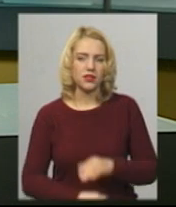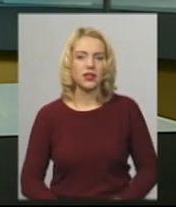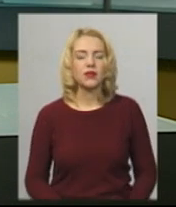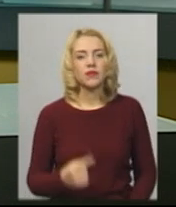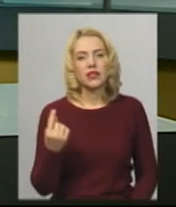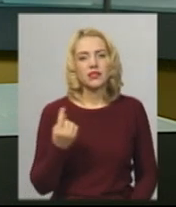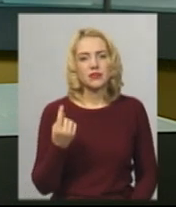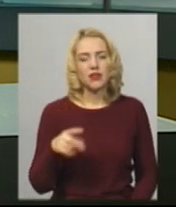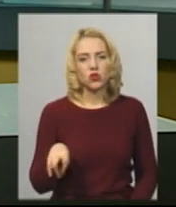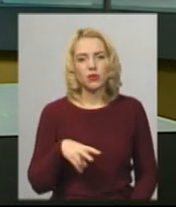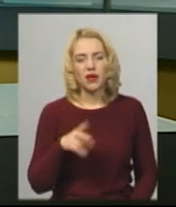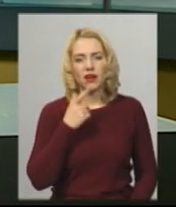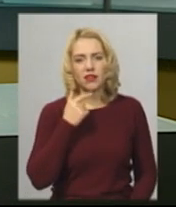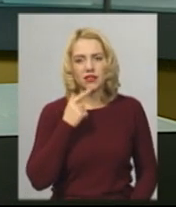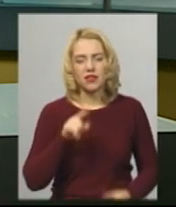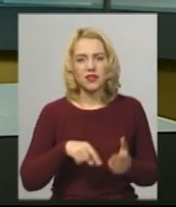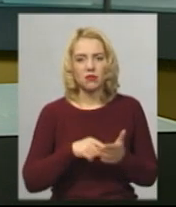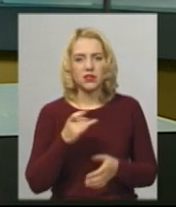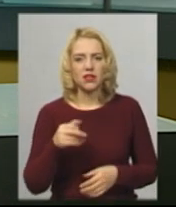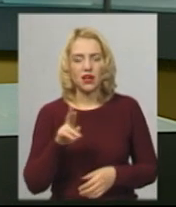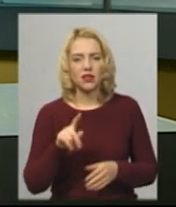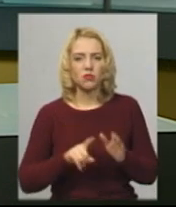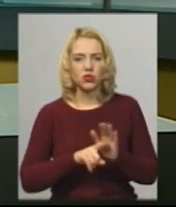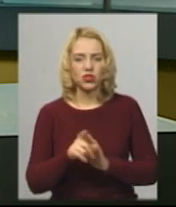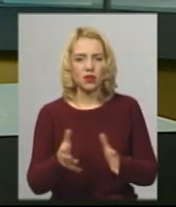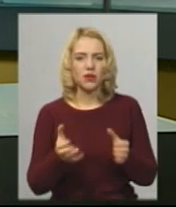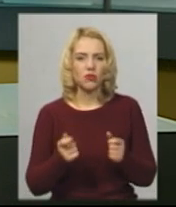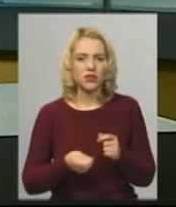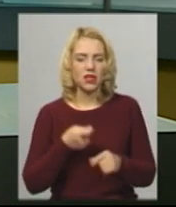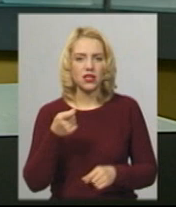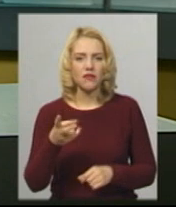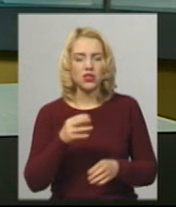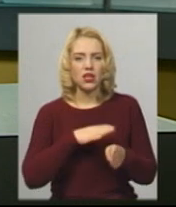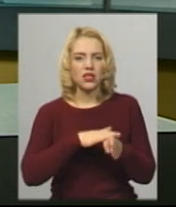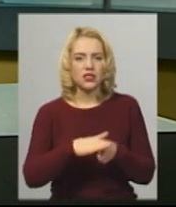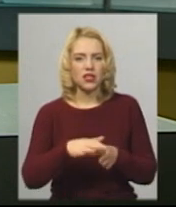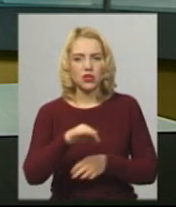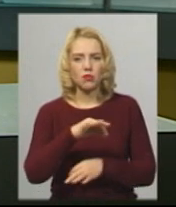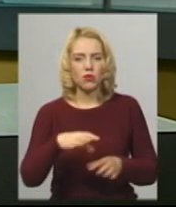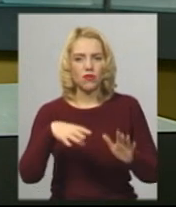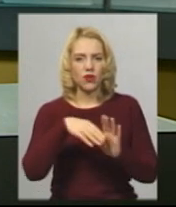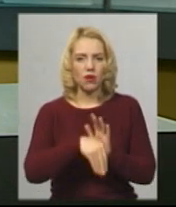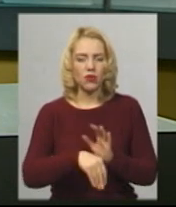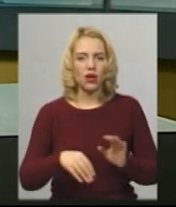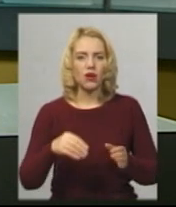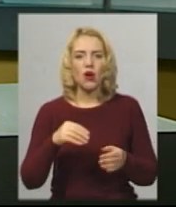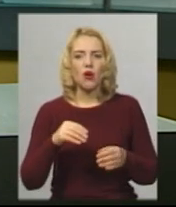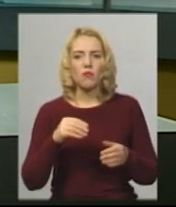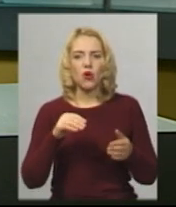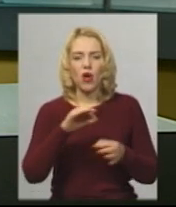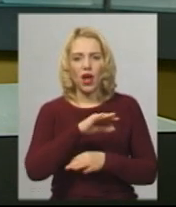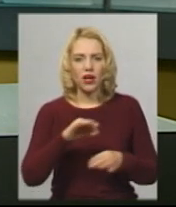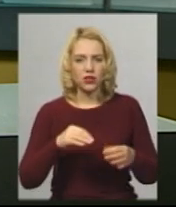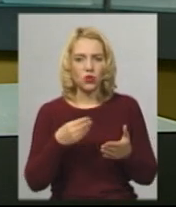1 листопада Красилівська міська рада розпочинає прийом заявок на реалізацію проєктів в рамках програми «Бюджет участі». Про це